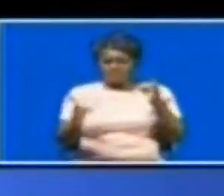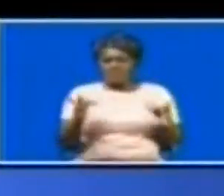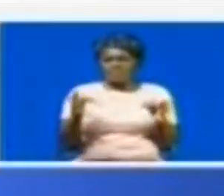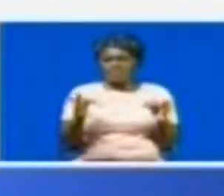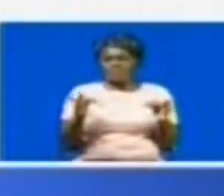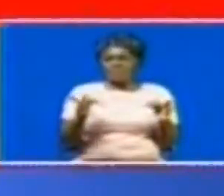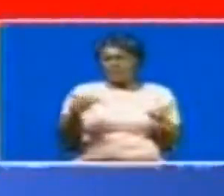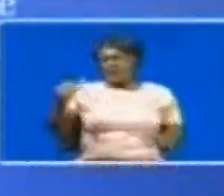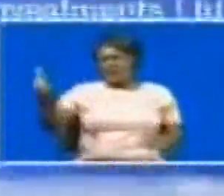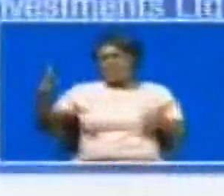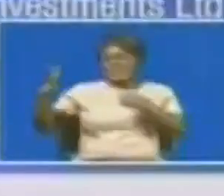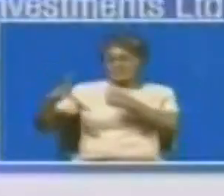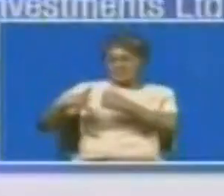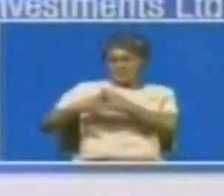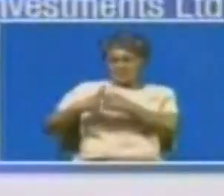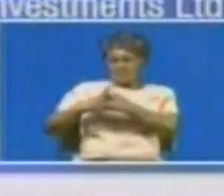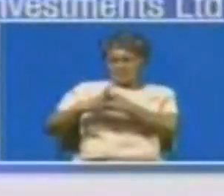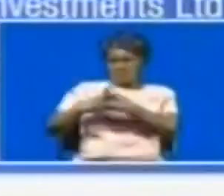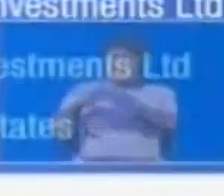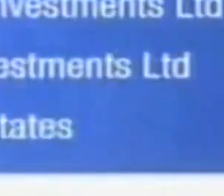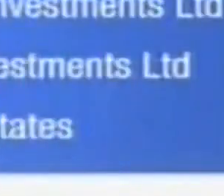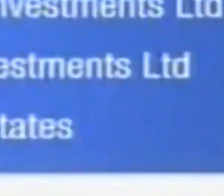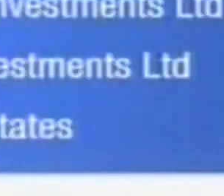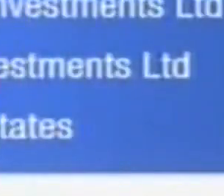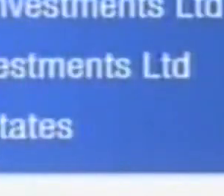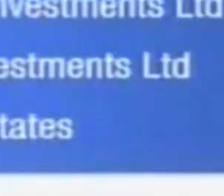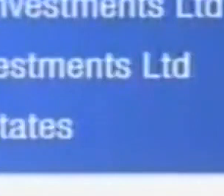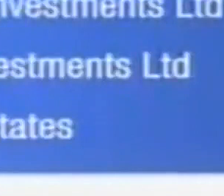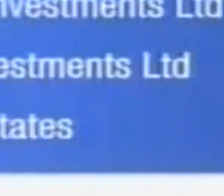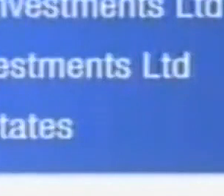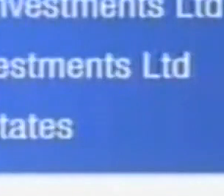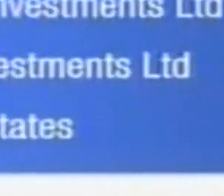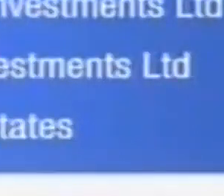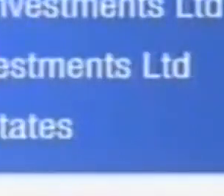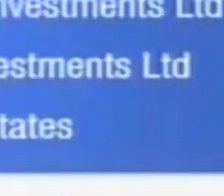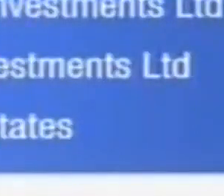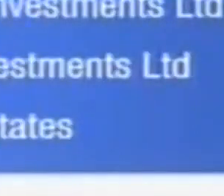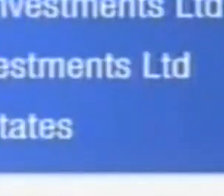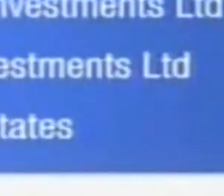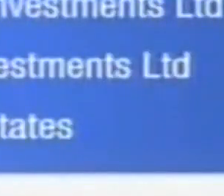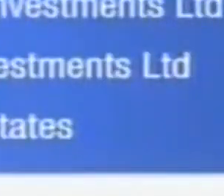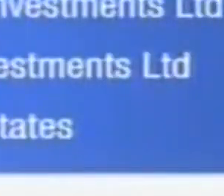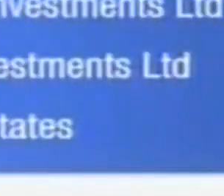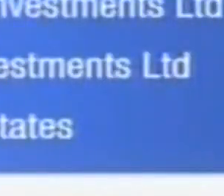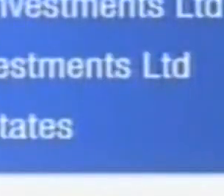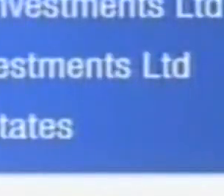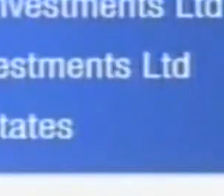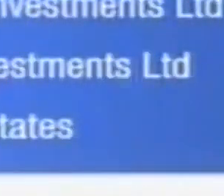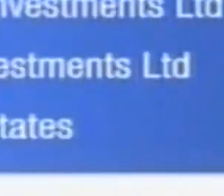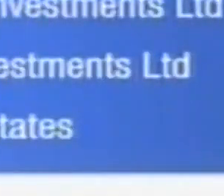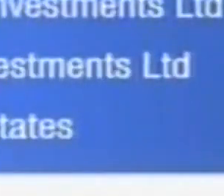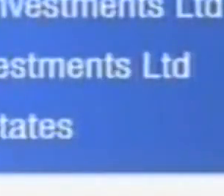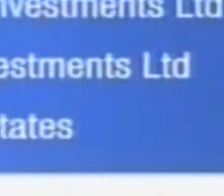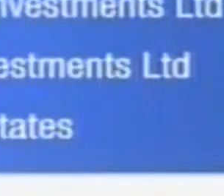Embakasi. Wengine 9 walio katika darubini ya eacc ni Victor Kariuki, Elijah Nyamu, John